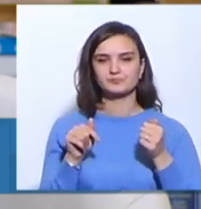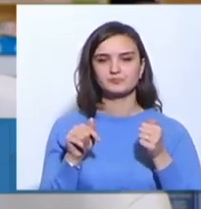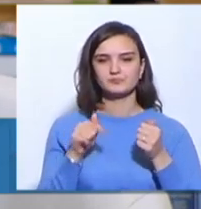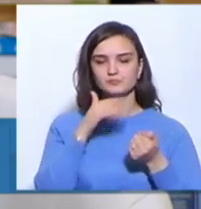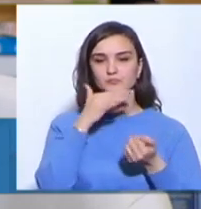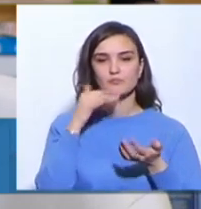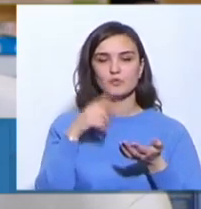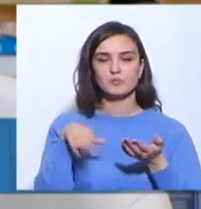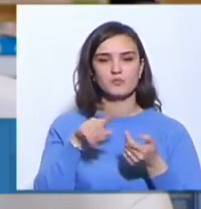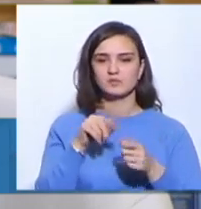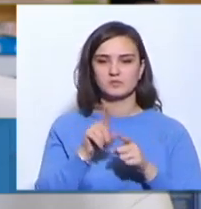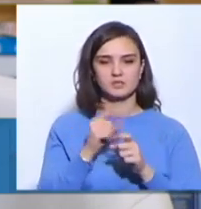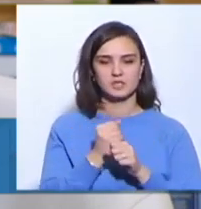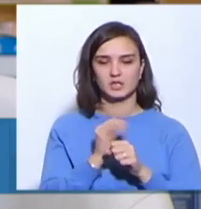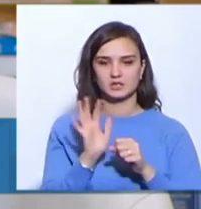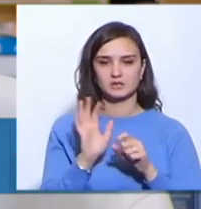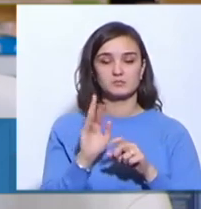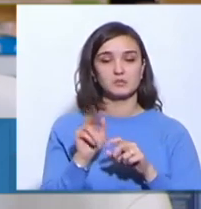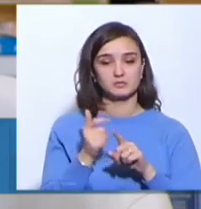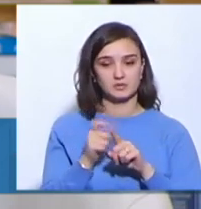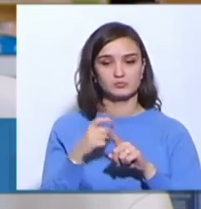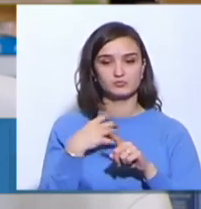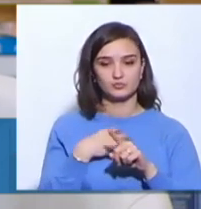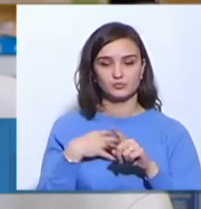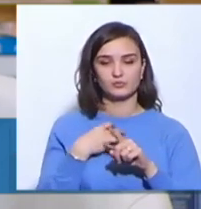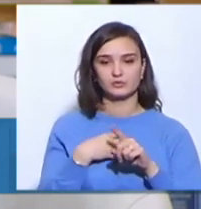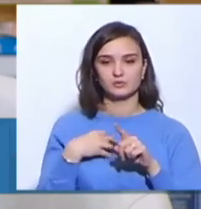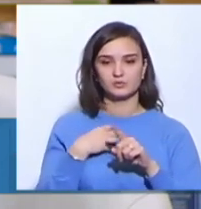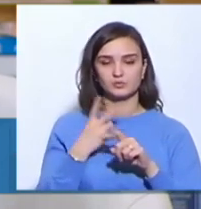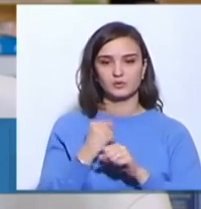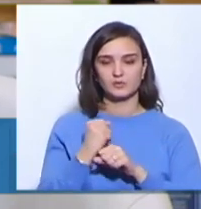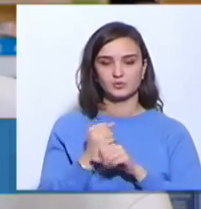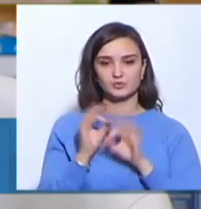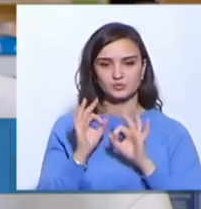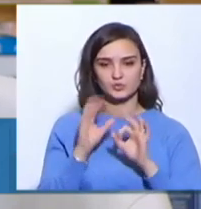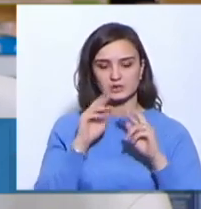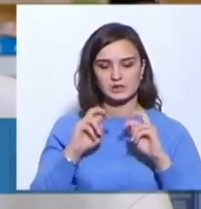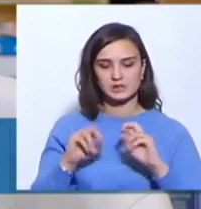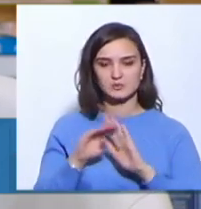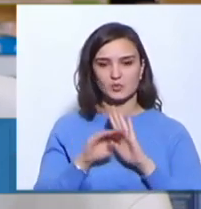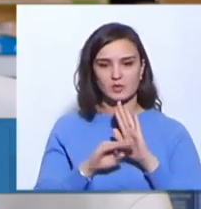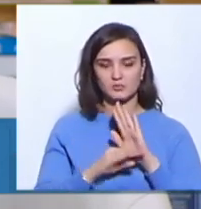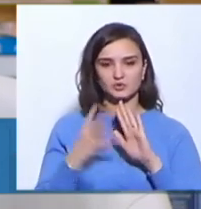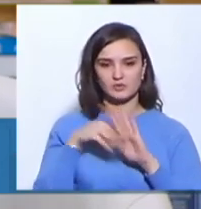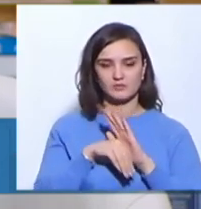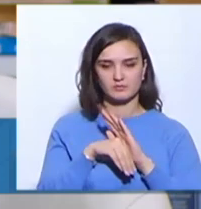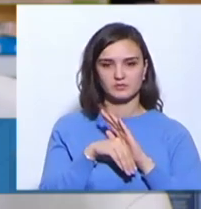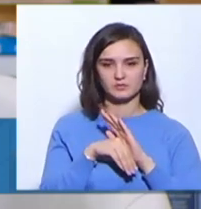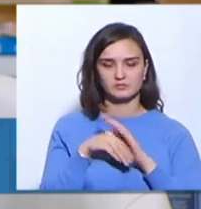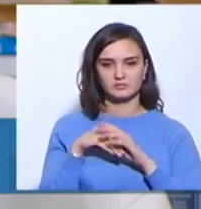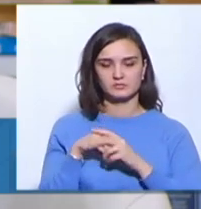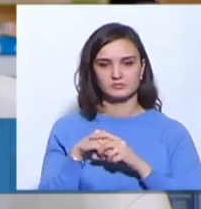უმრავლესობა არ გადის ამ ყველა ეტაპს და ეს ძალიან მნიშვნელოვანია, რომ სწორი მოლოდინები გავაკეთოთ, როდესაც სკრინინგის პროგრამაში ბერთვებით და